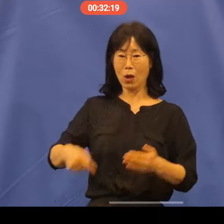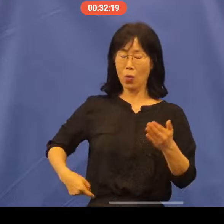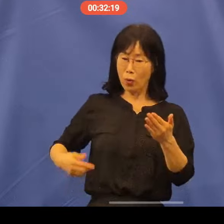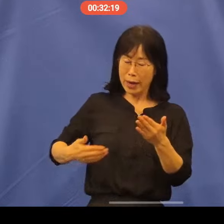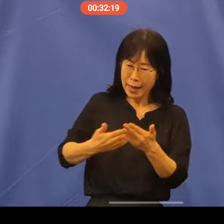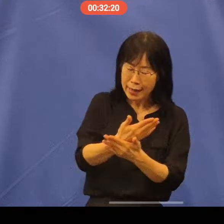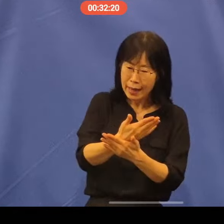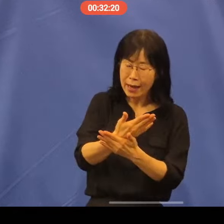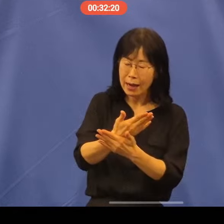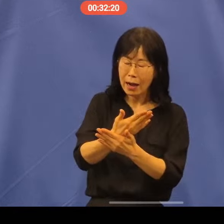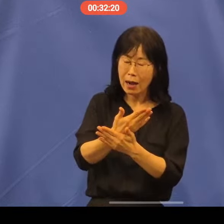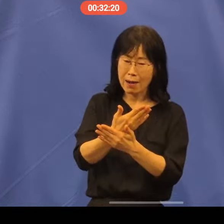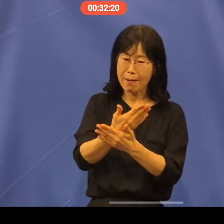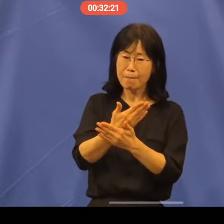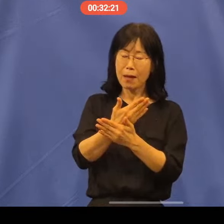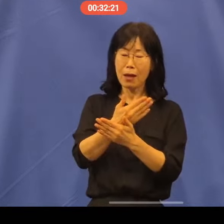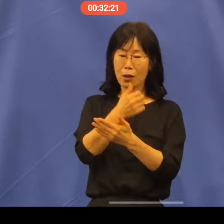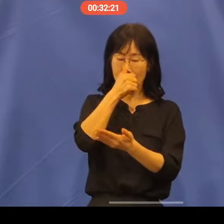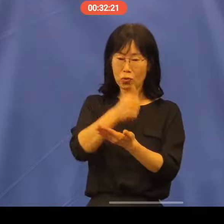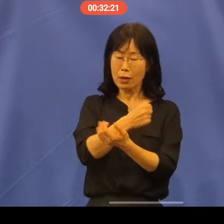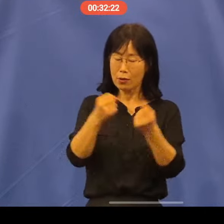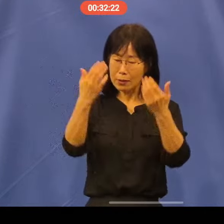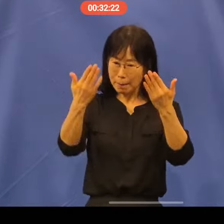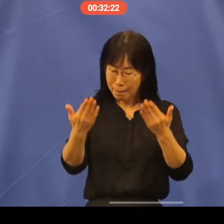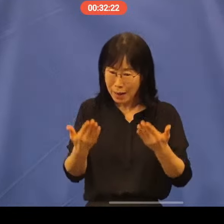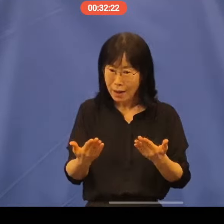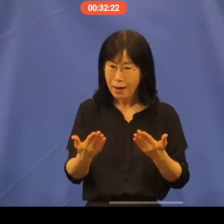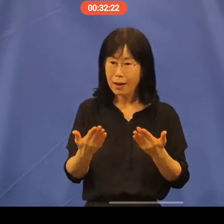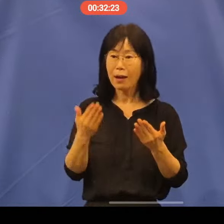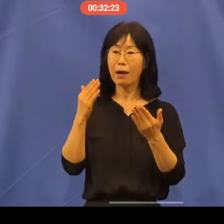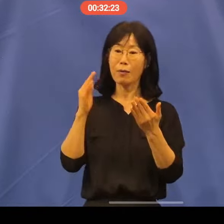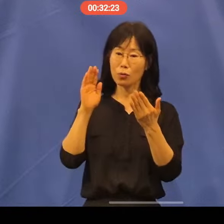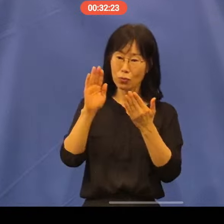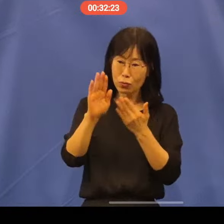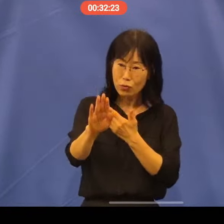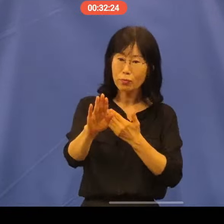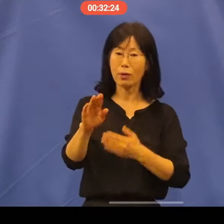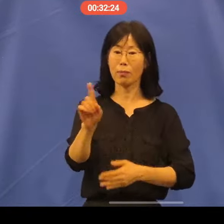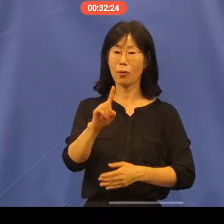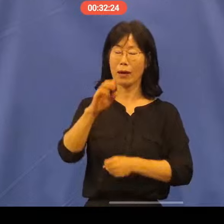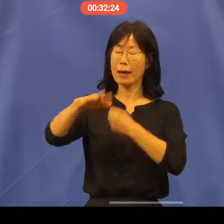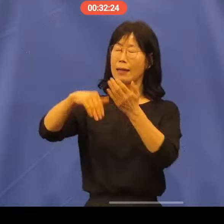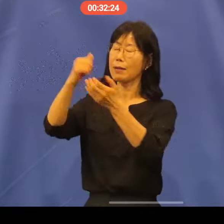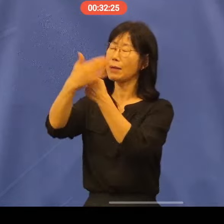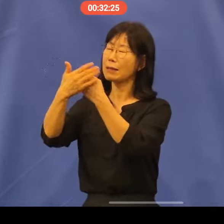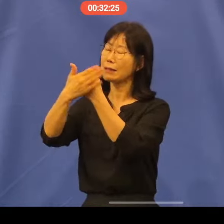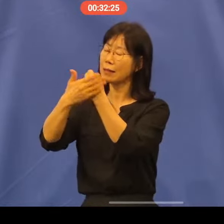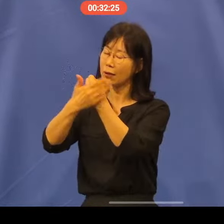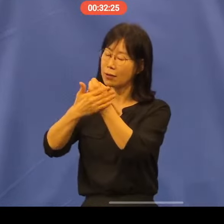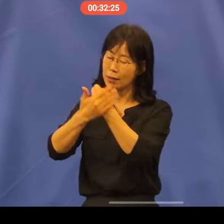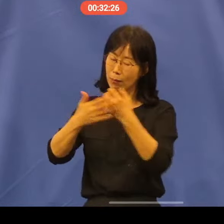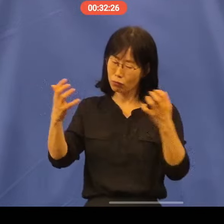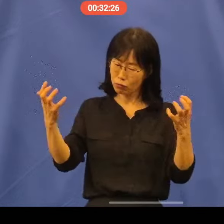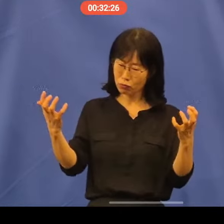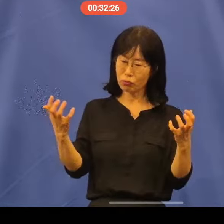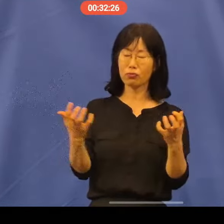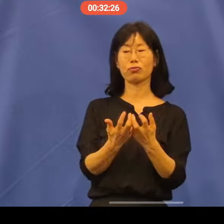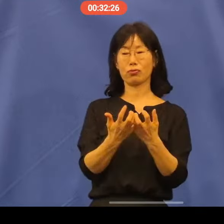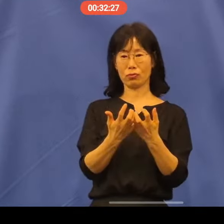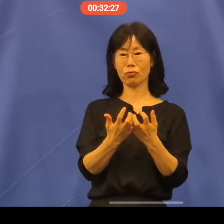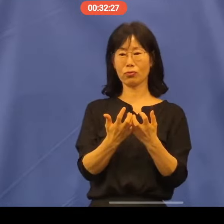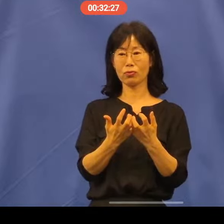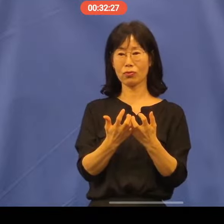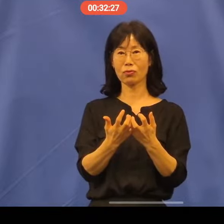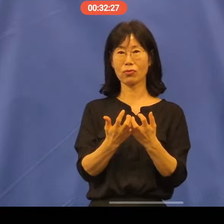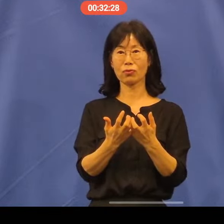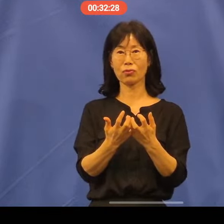상태에 되면요, 기도가요, 하나님과 내가 막 백지장에 맞닿아 있는 것처럼 가까워요. 그런데 기도를